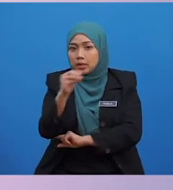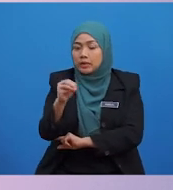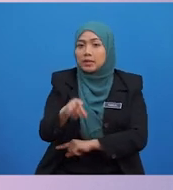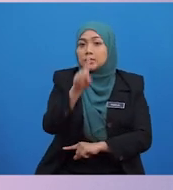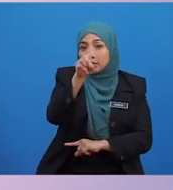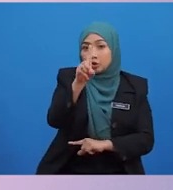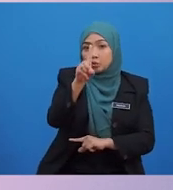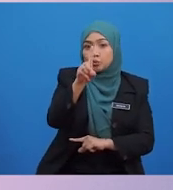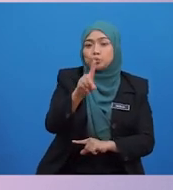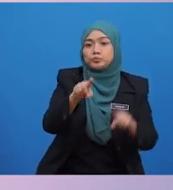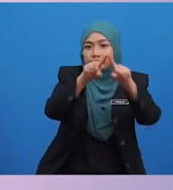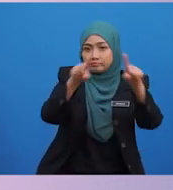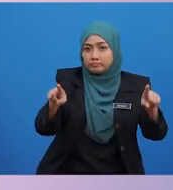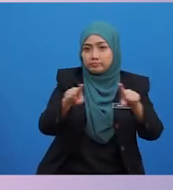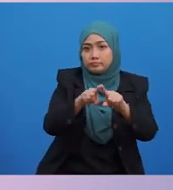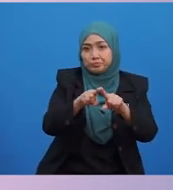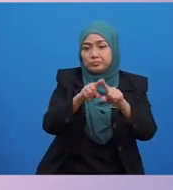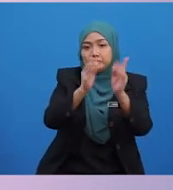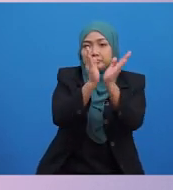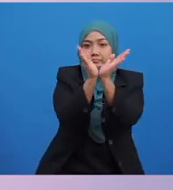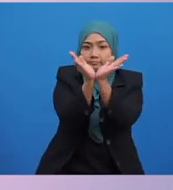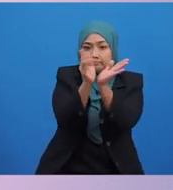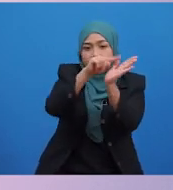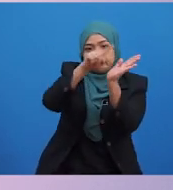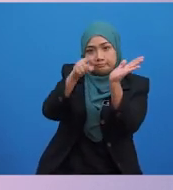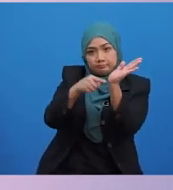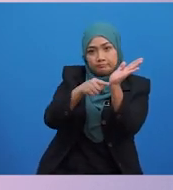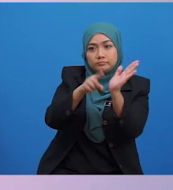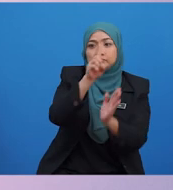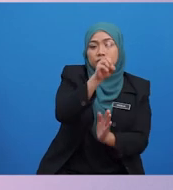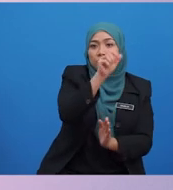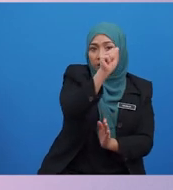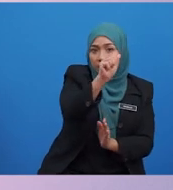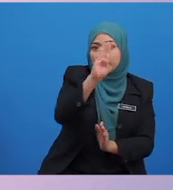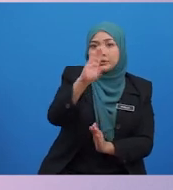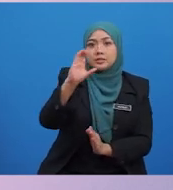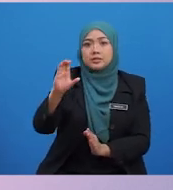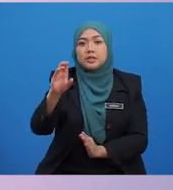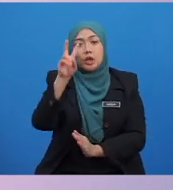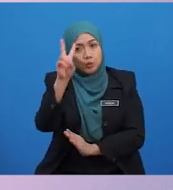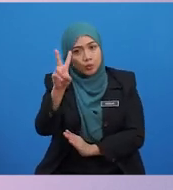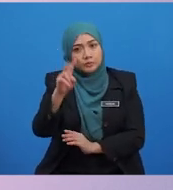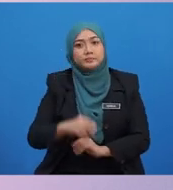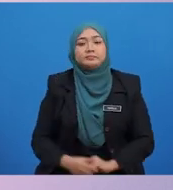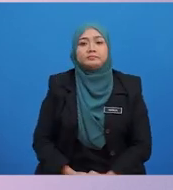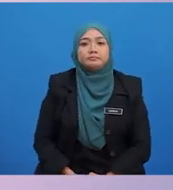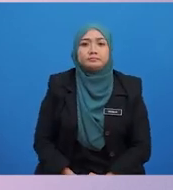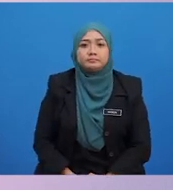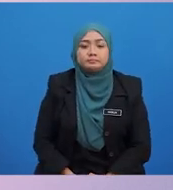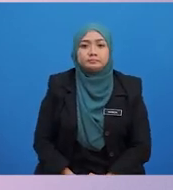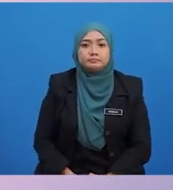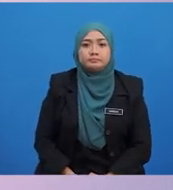dan satu segitiga bersudut Cakka Ebi sidoel inilah yang dimaksudkan